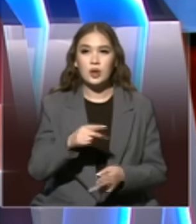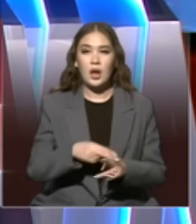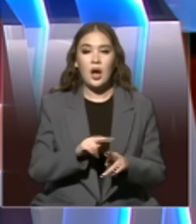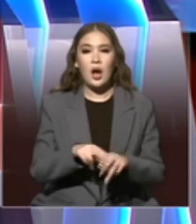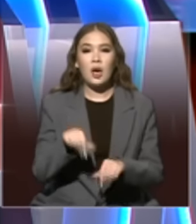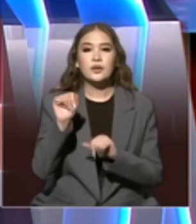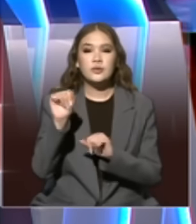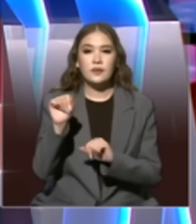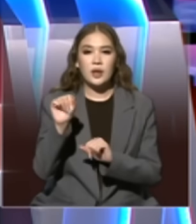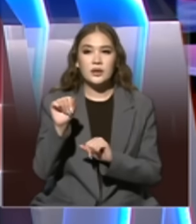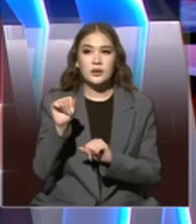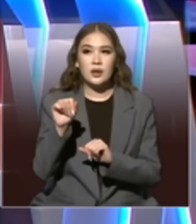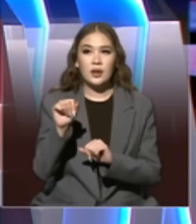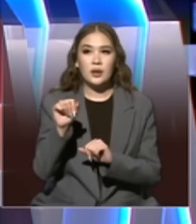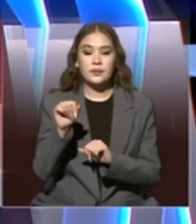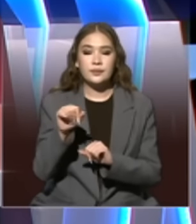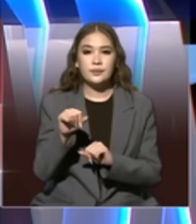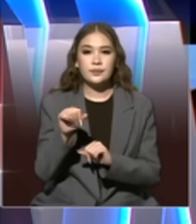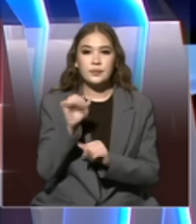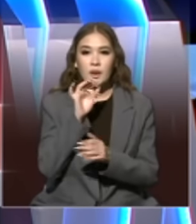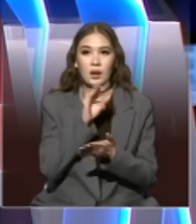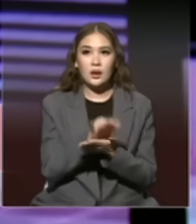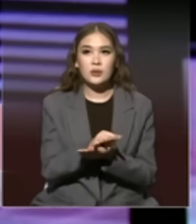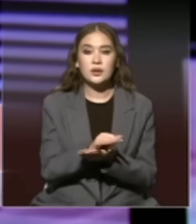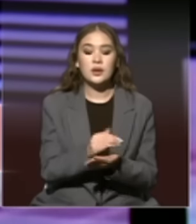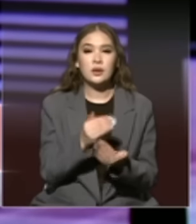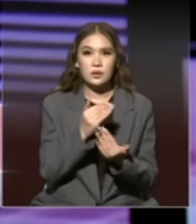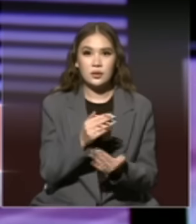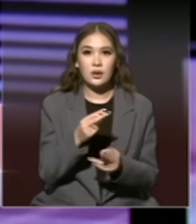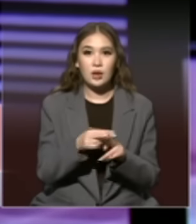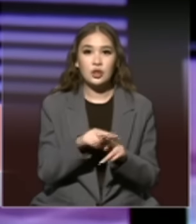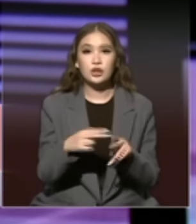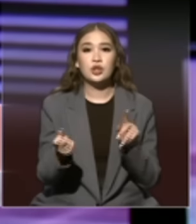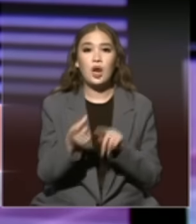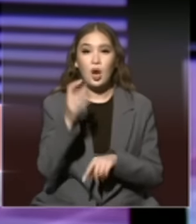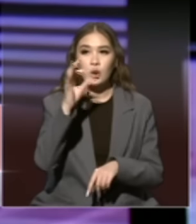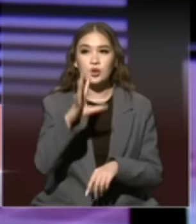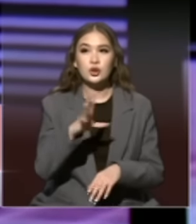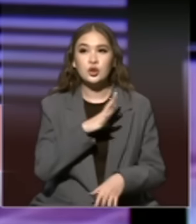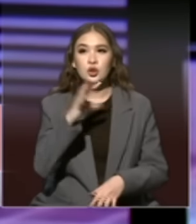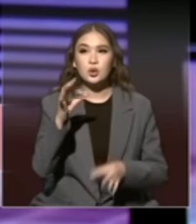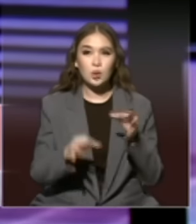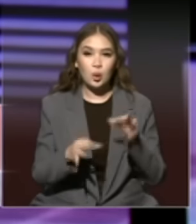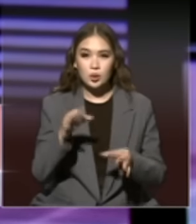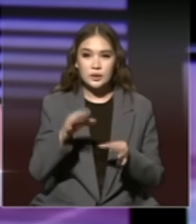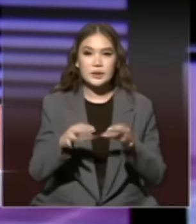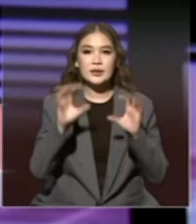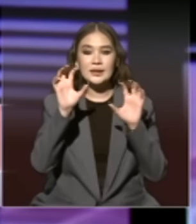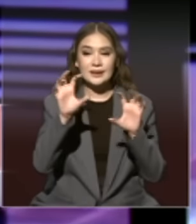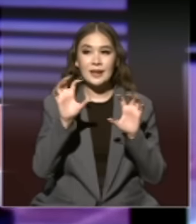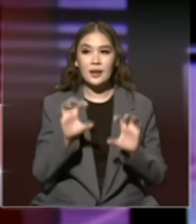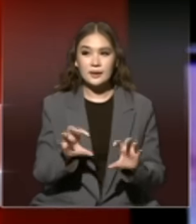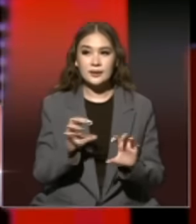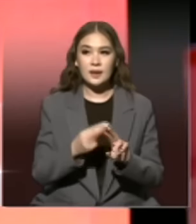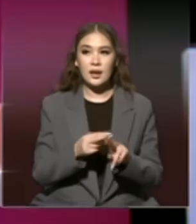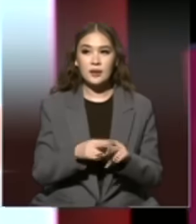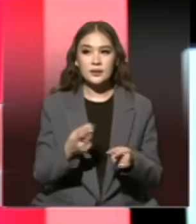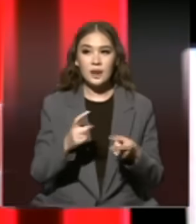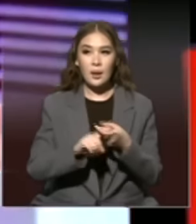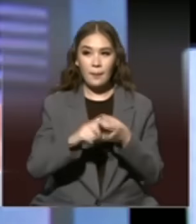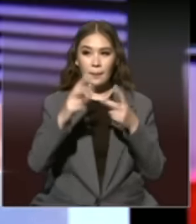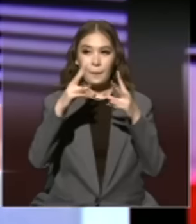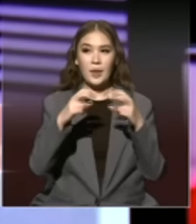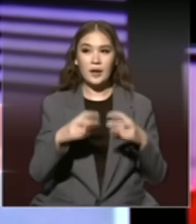жөндейді ғой. Қатыспайды апелляциялық. Өйткені жаңағы шығарылған соттың үкімінің заңдылығын тексеріп тұратын саты ғой. Бұл